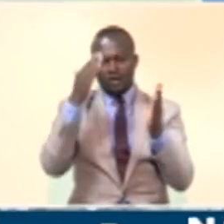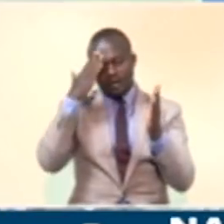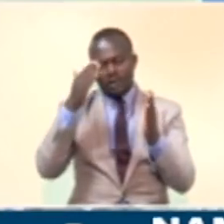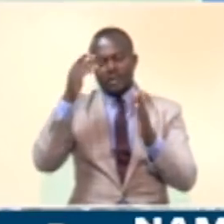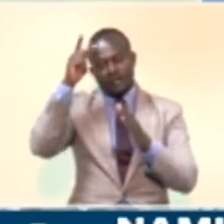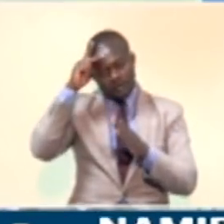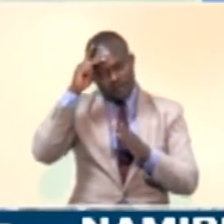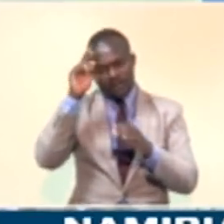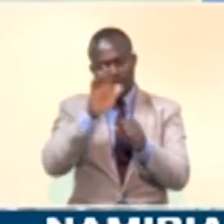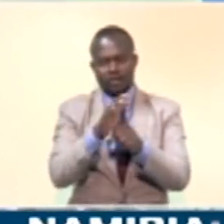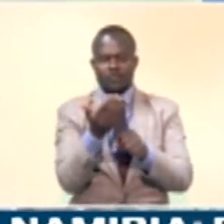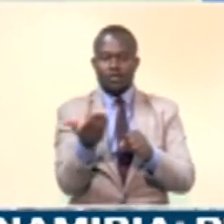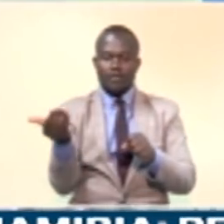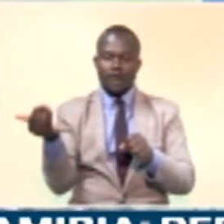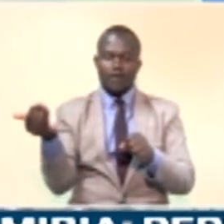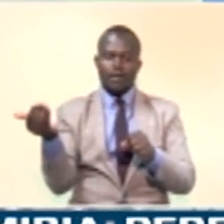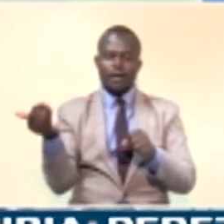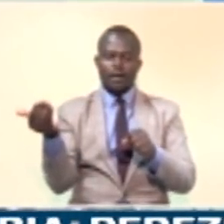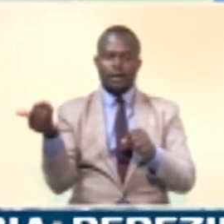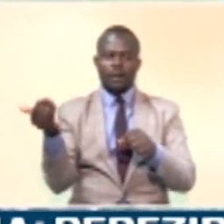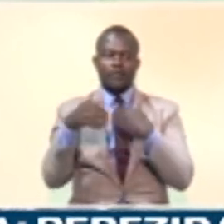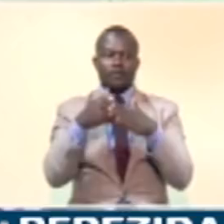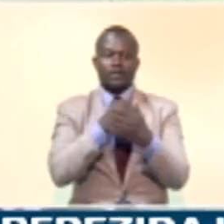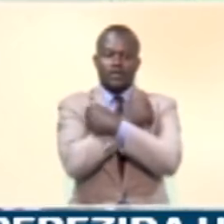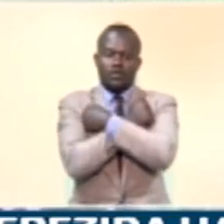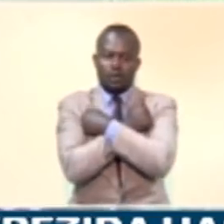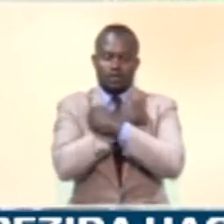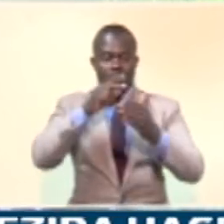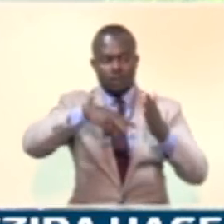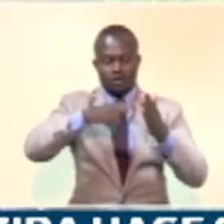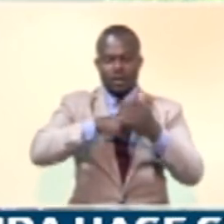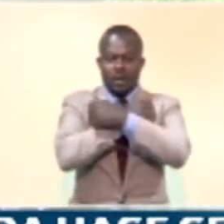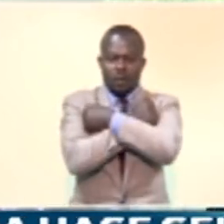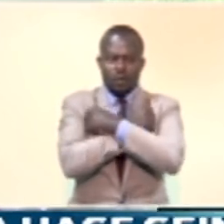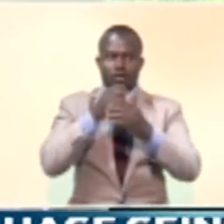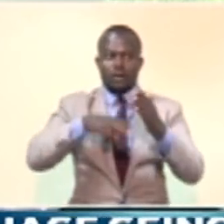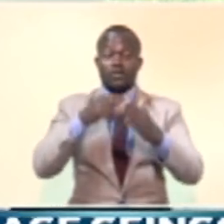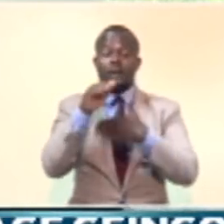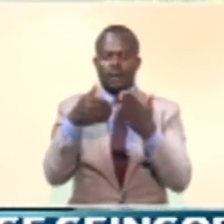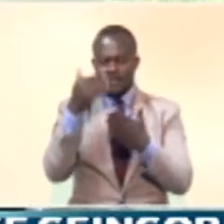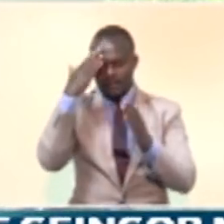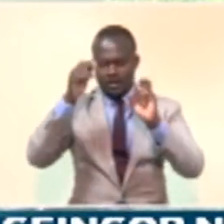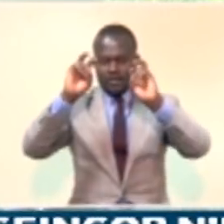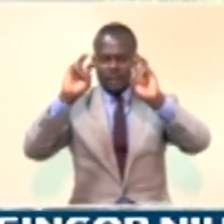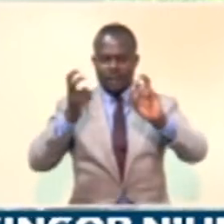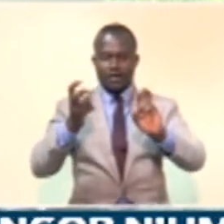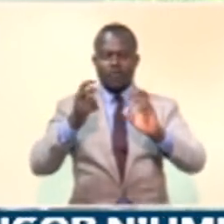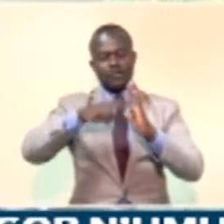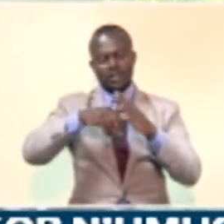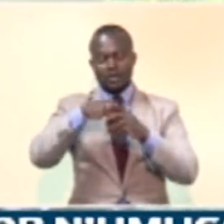cyane kubana no gukunda gusoma kubera ko ibitabo birimo